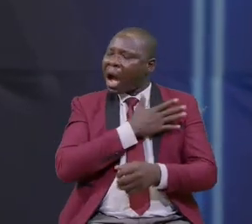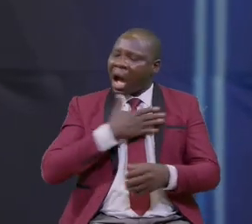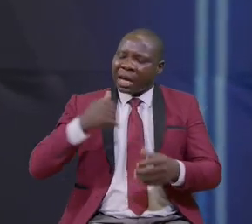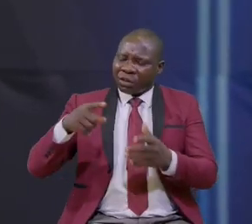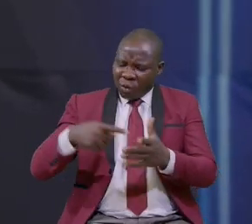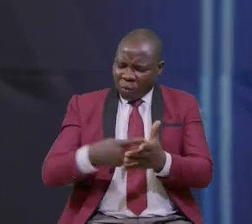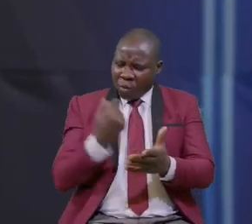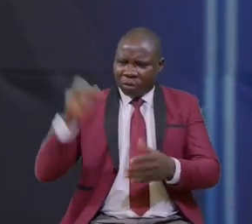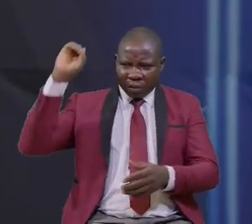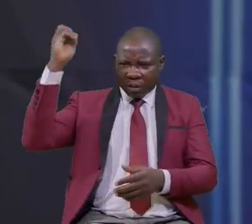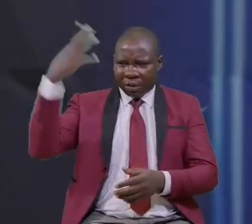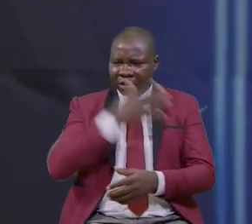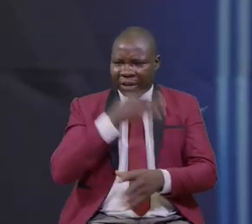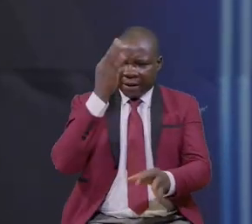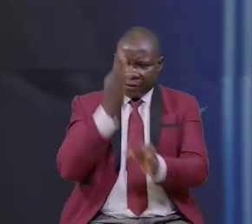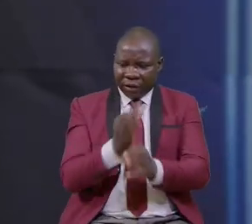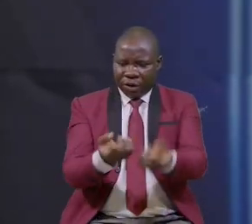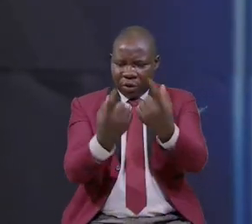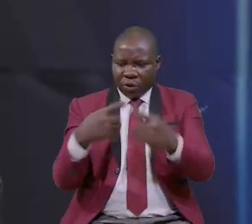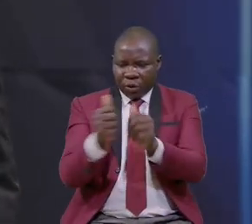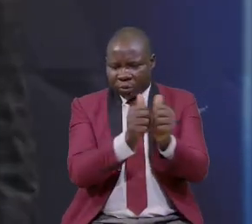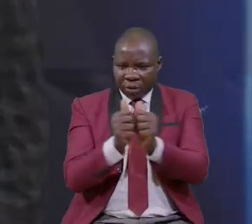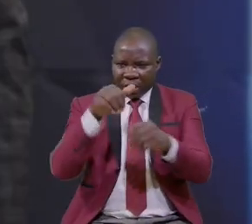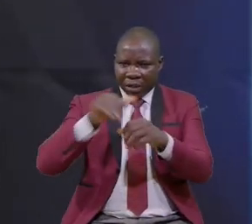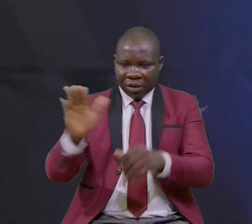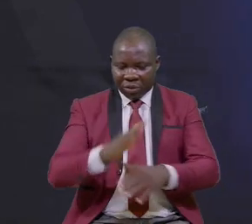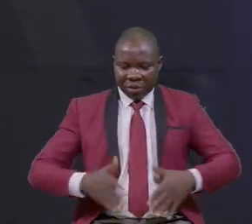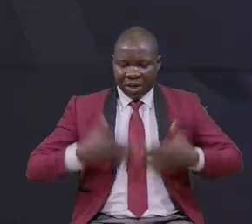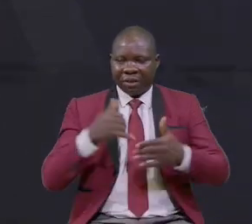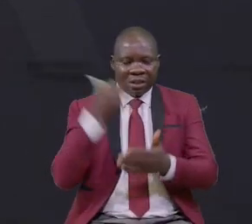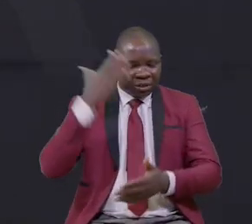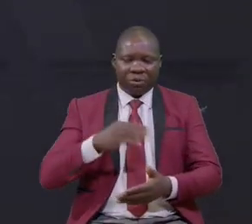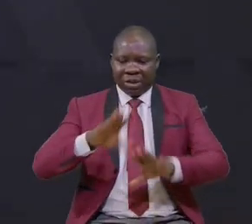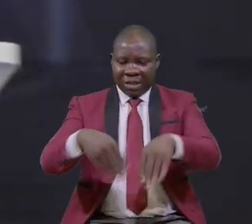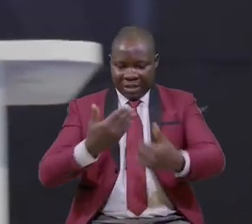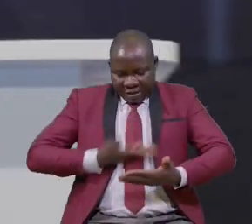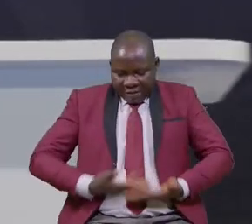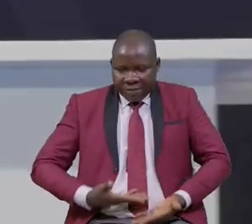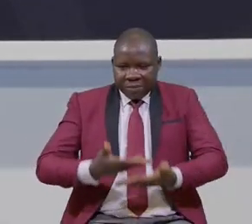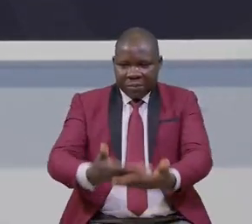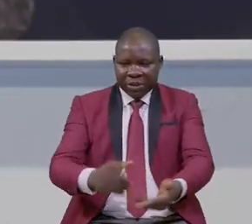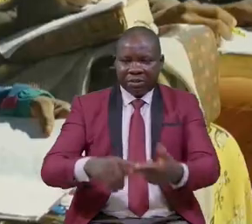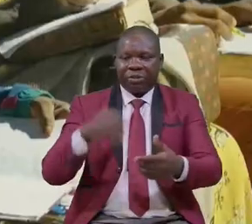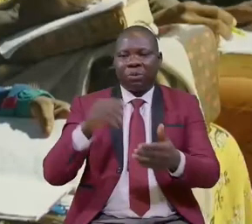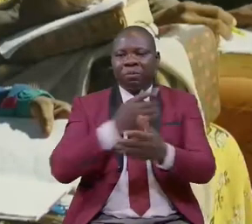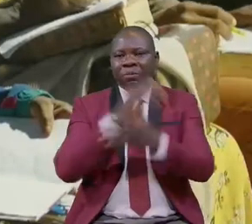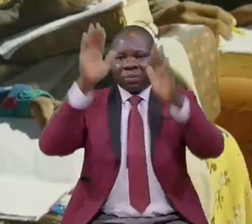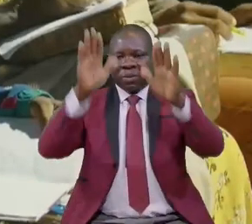retrouvent dans ta vie, elle donne naissance à un miracle. Elle engendre le